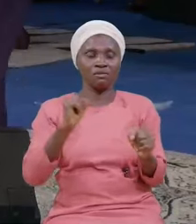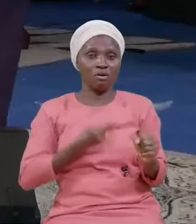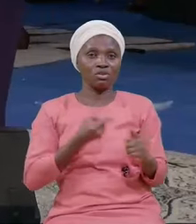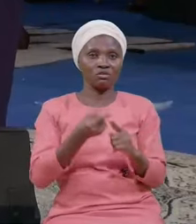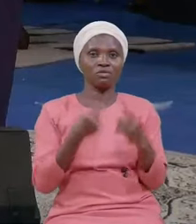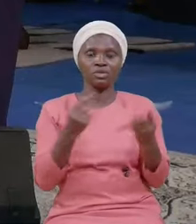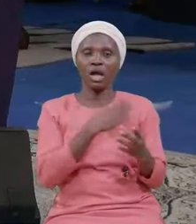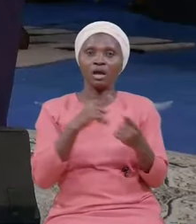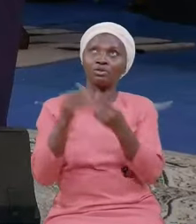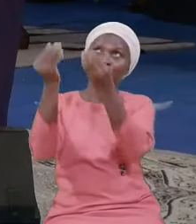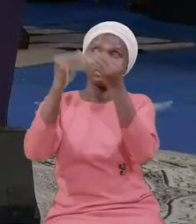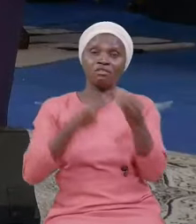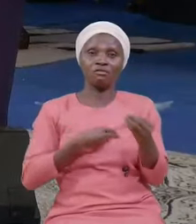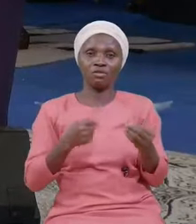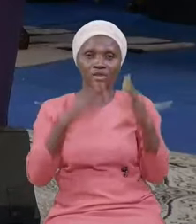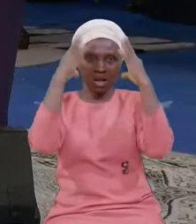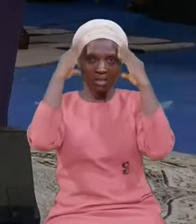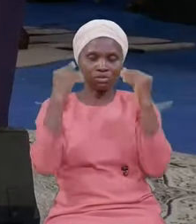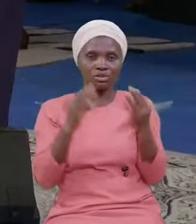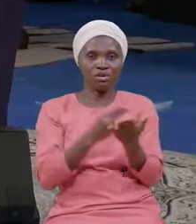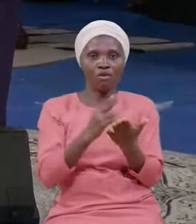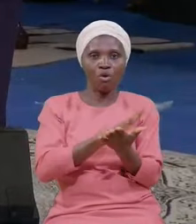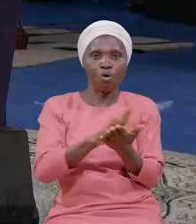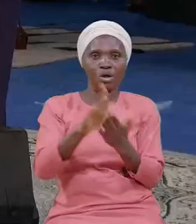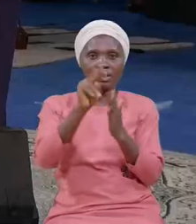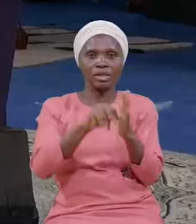et pour nous donner l'expérience, la sainteté du cœur,